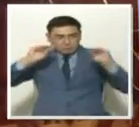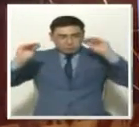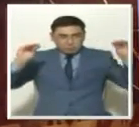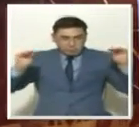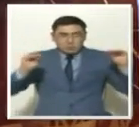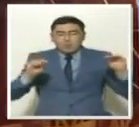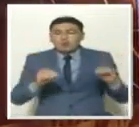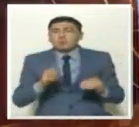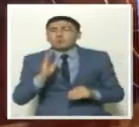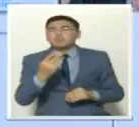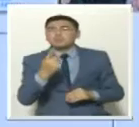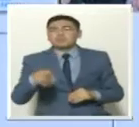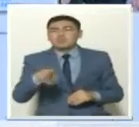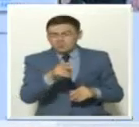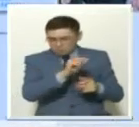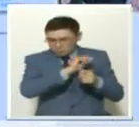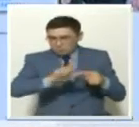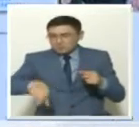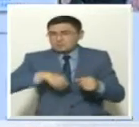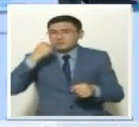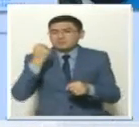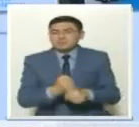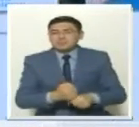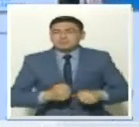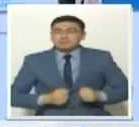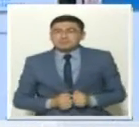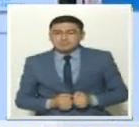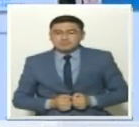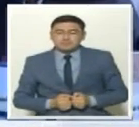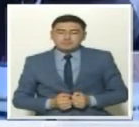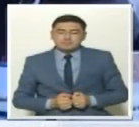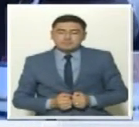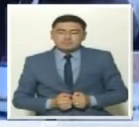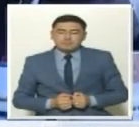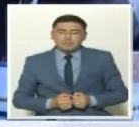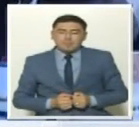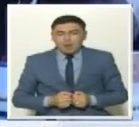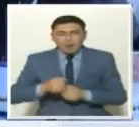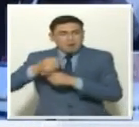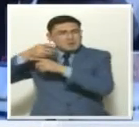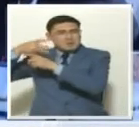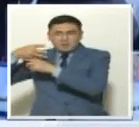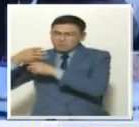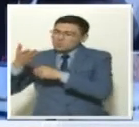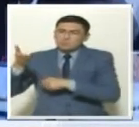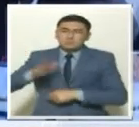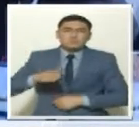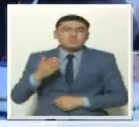этом заявил заместитель министра внутренних дел Сакен Сарсенов на брифинге СЦК. Всего камерами видеонаблюдения